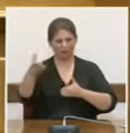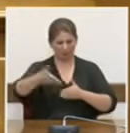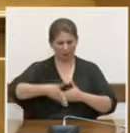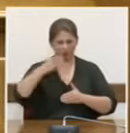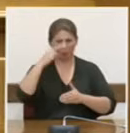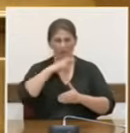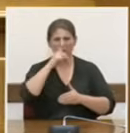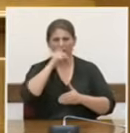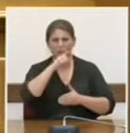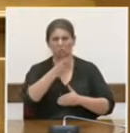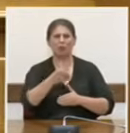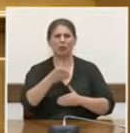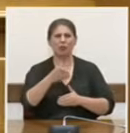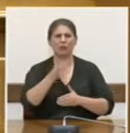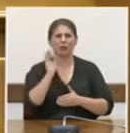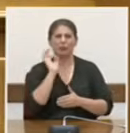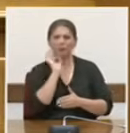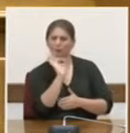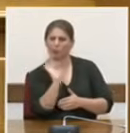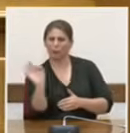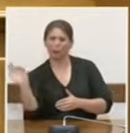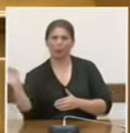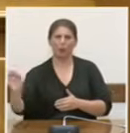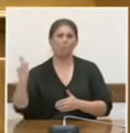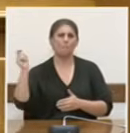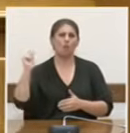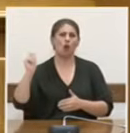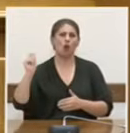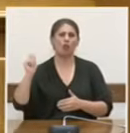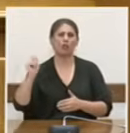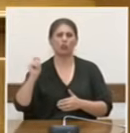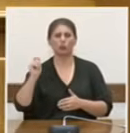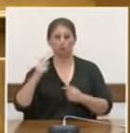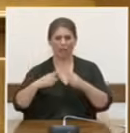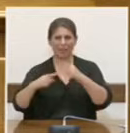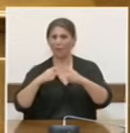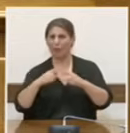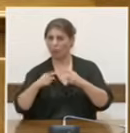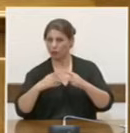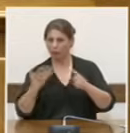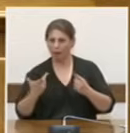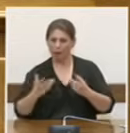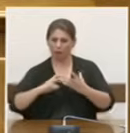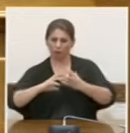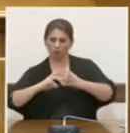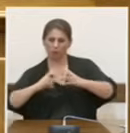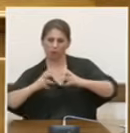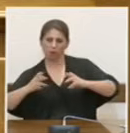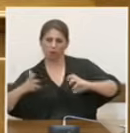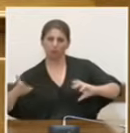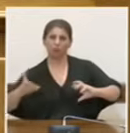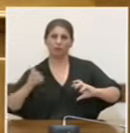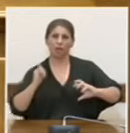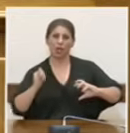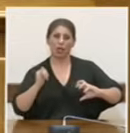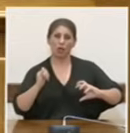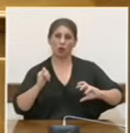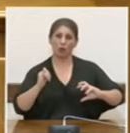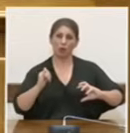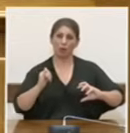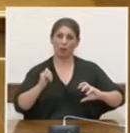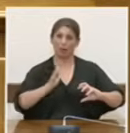απλά συκοφαντώντας πολιτικούς του αρχηγούς αντιπάλους, αλλά διαστρεβλώνοντας ακόμα και δηλώσεις ενός ανθρώπου που δεν έχει καμία σχέση